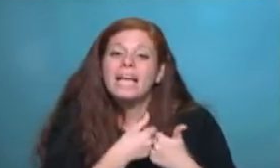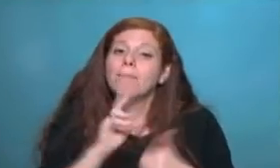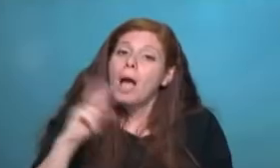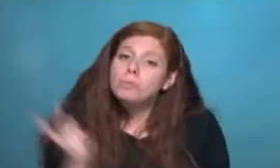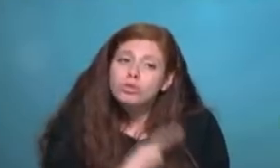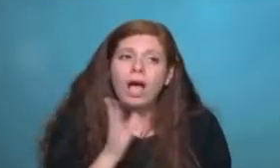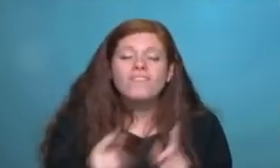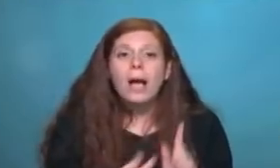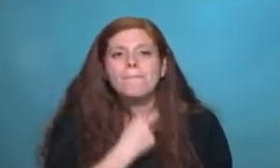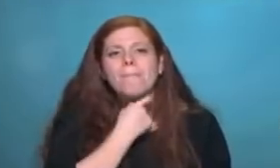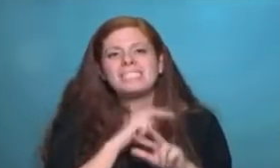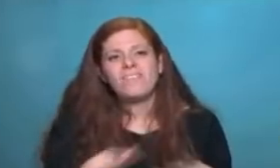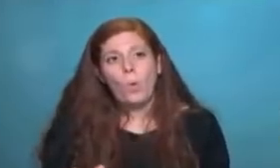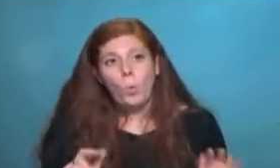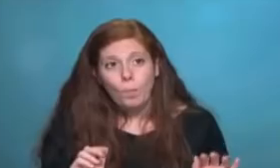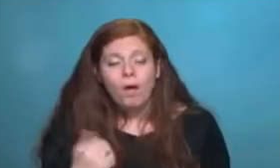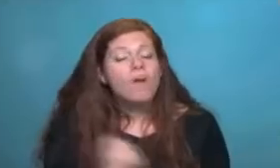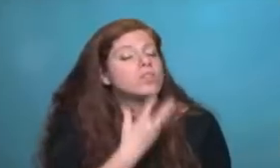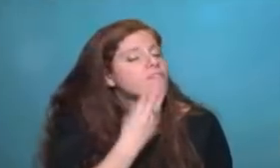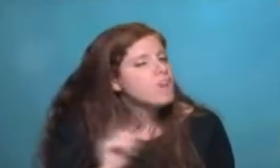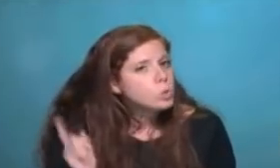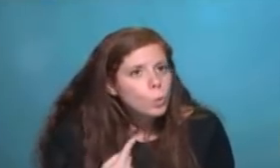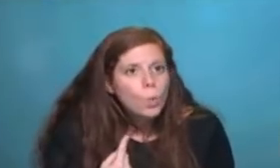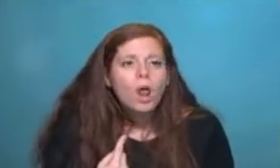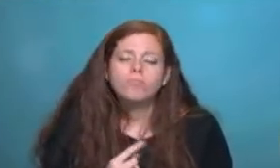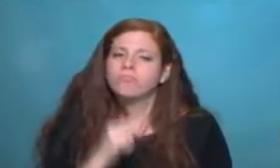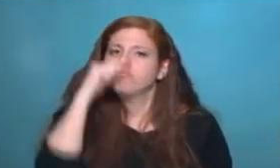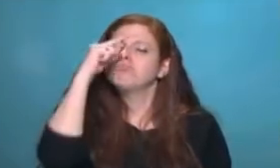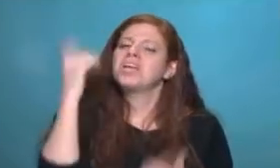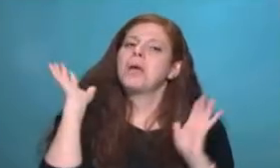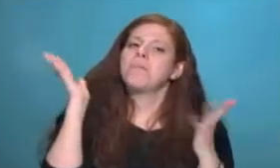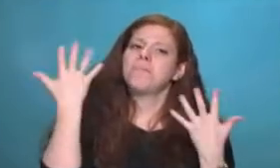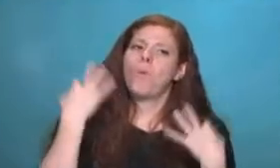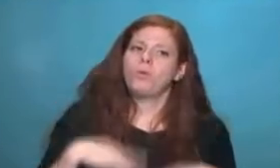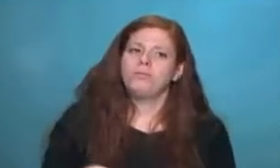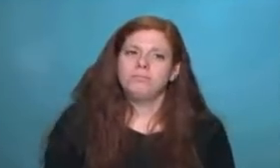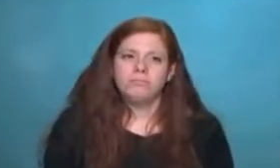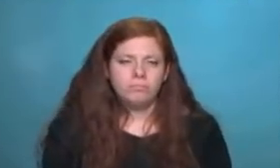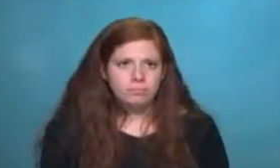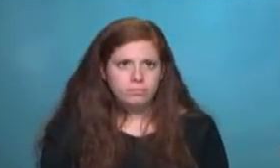בחירום. עבודה יפה מאוד של כולם, גאה בכם מאוד.